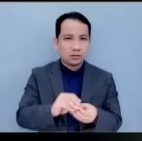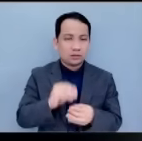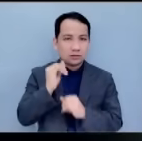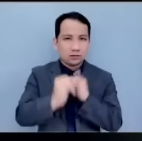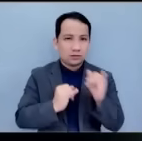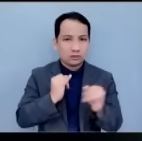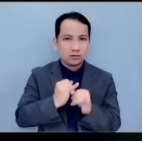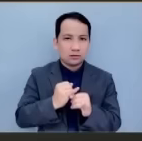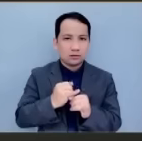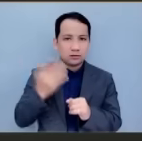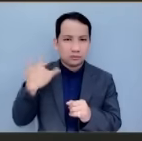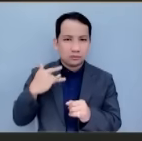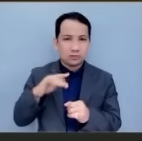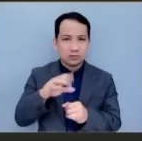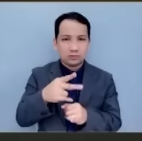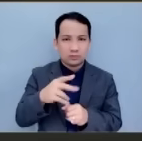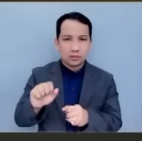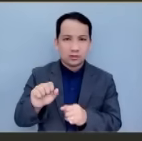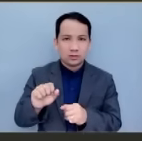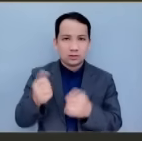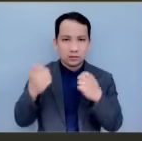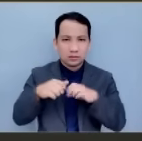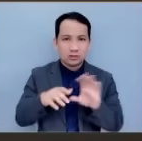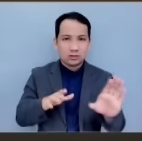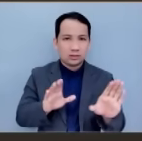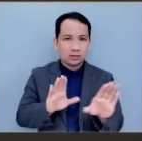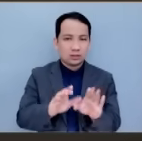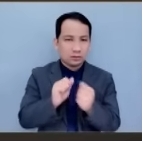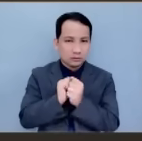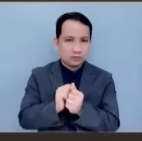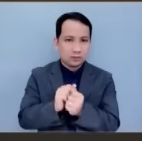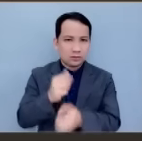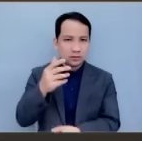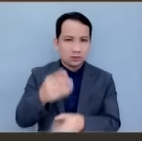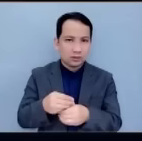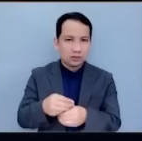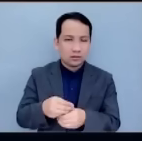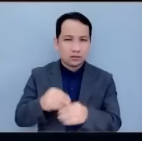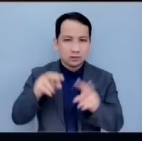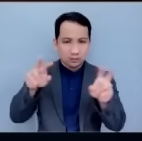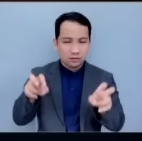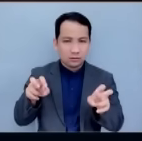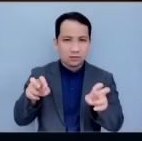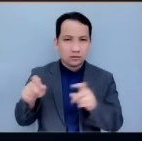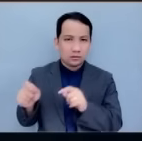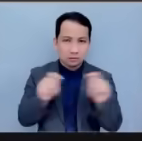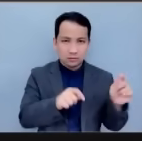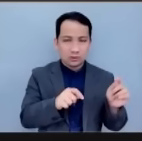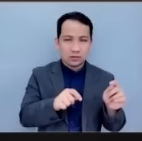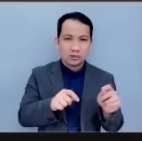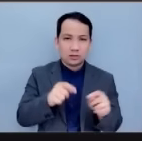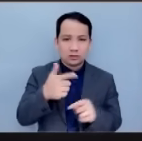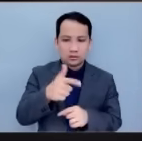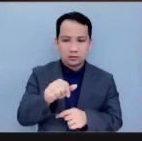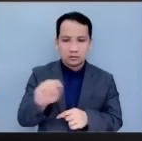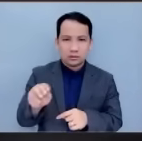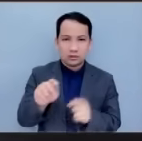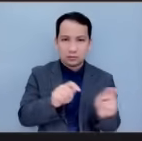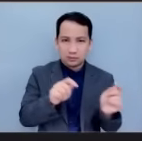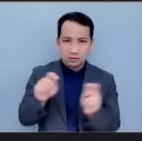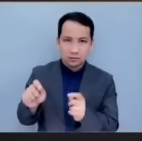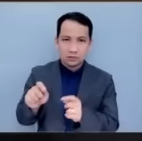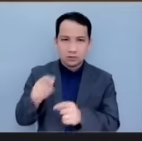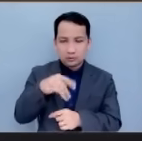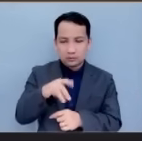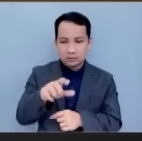fashion event na dinadaluhan ni Heart. Nakadagdag din sa issue ang paglipat ng glam team ni Heart kay Pia. Matatanda